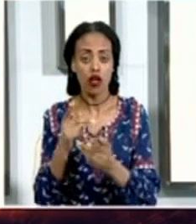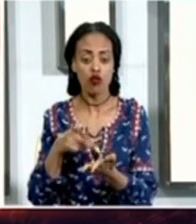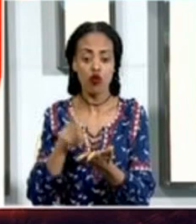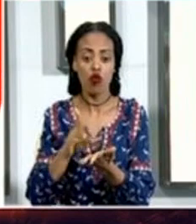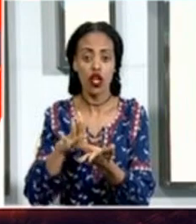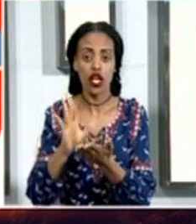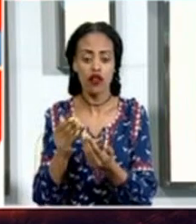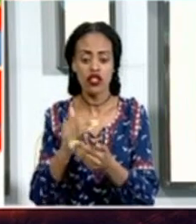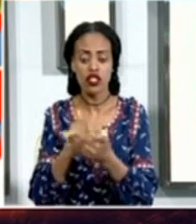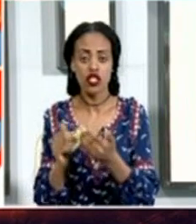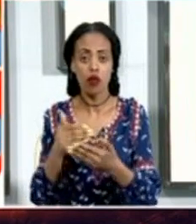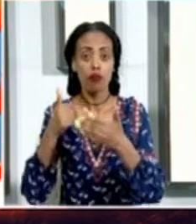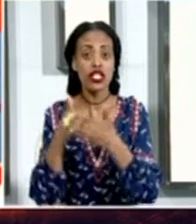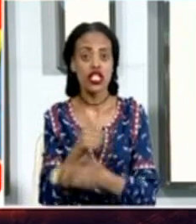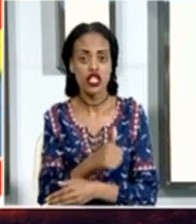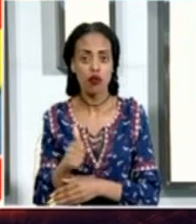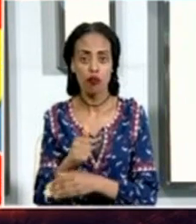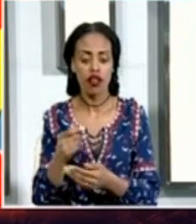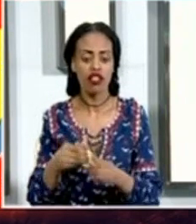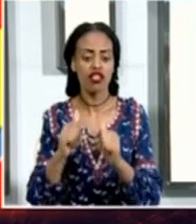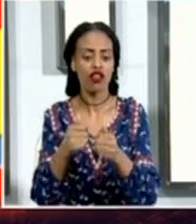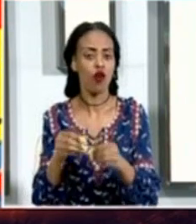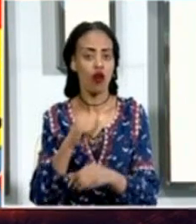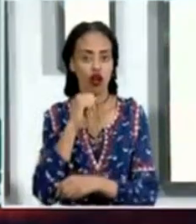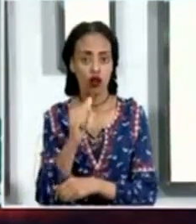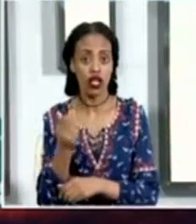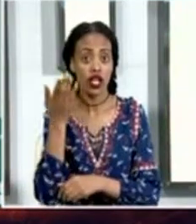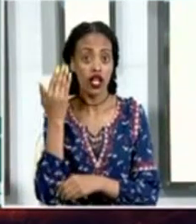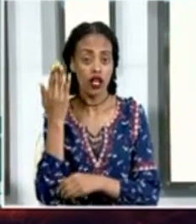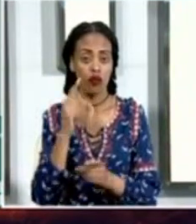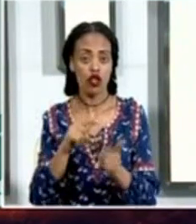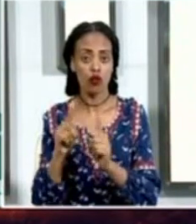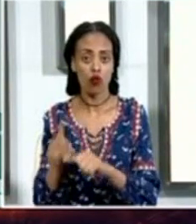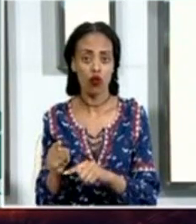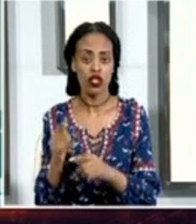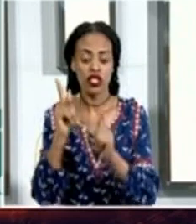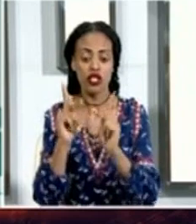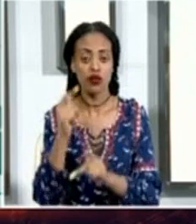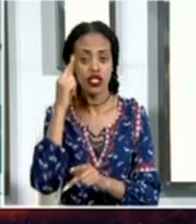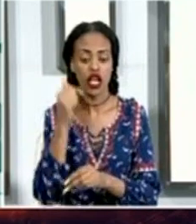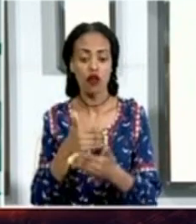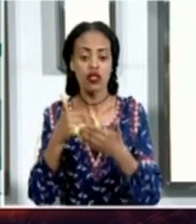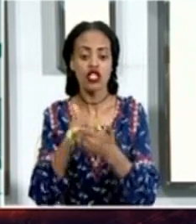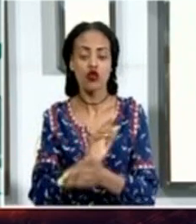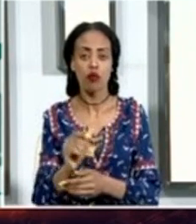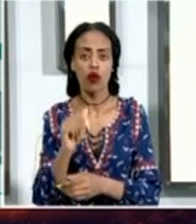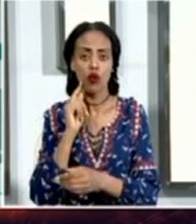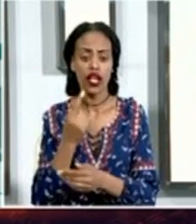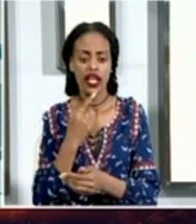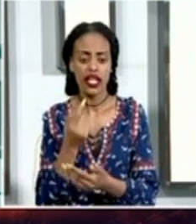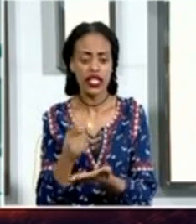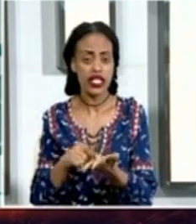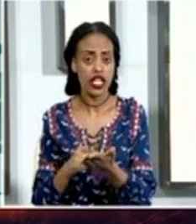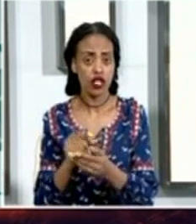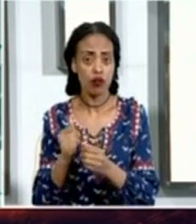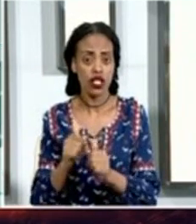ግብሪ ተሰሊዑ ዝለኣኽ ብፅሒት እምበር ትካቦ ኣይኮነን። ቀደም ቀደም እውን ህዝቢ ትግራይ ብፅሒት እምበር ወላ ሓንቲት ቀይሕ ሳንቲም